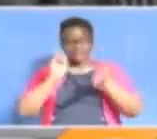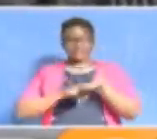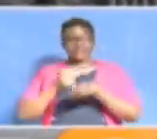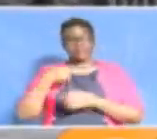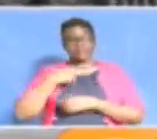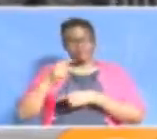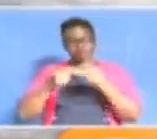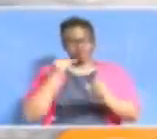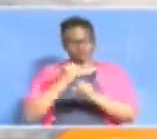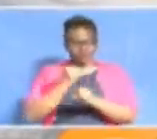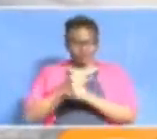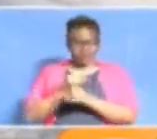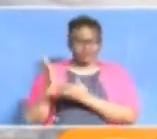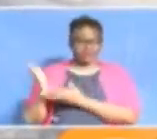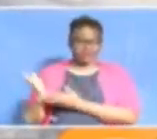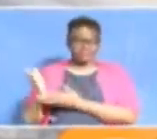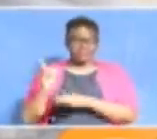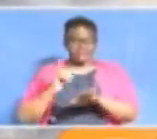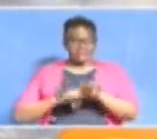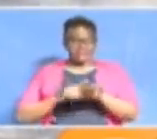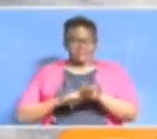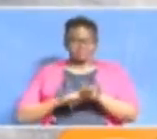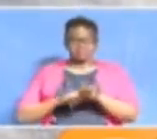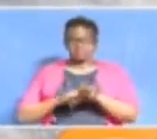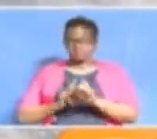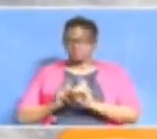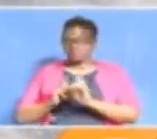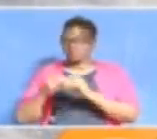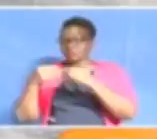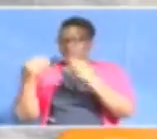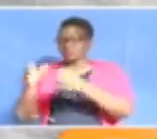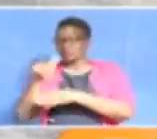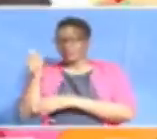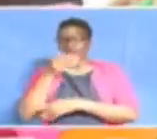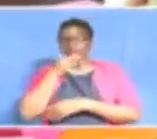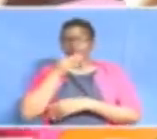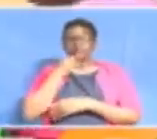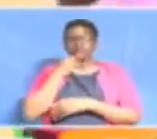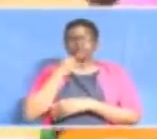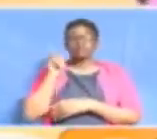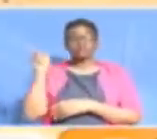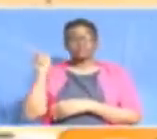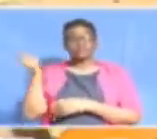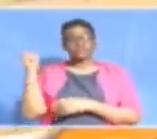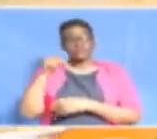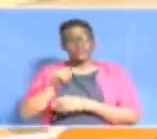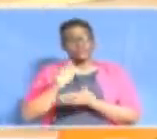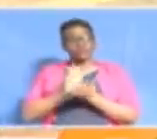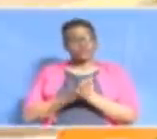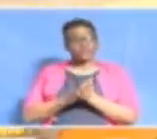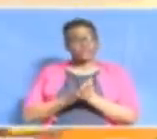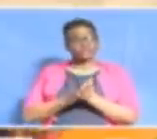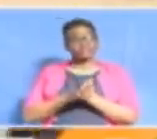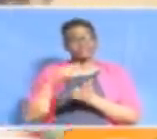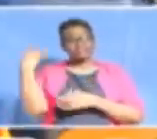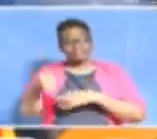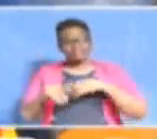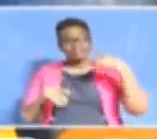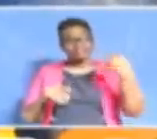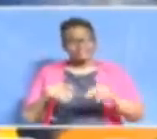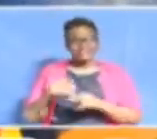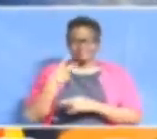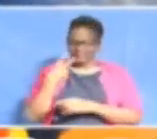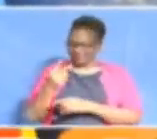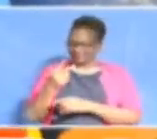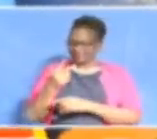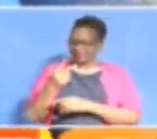naye. Na wakati nilileta nikapea kijana mwingine kazi. Huyo punda alikuja na maharama akitoka damu amechapwa.